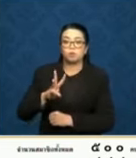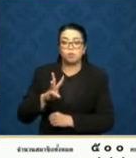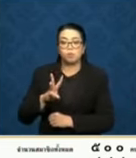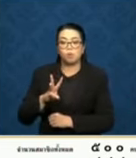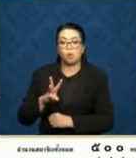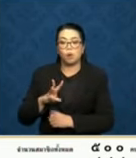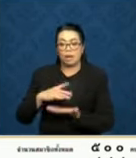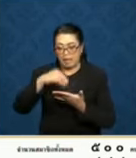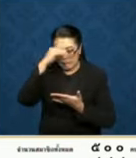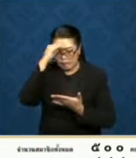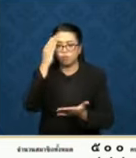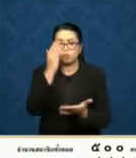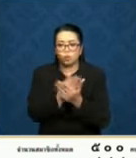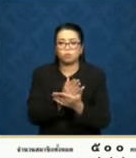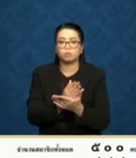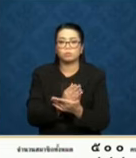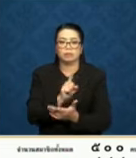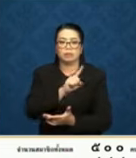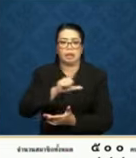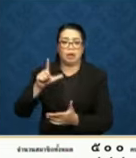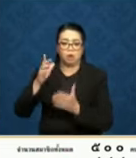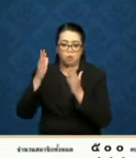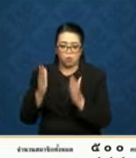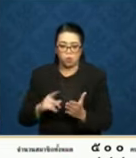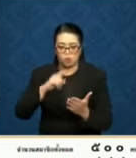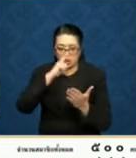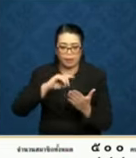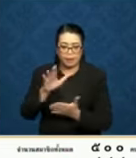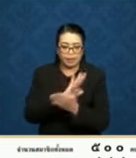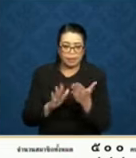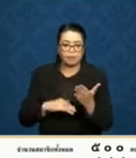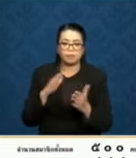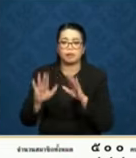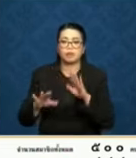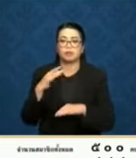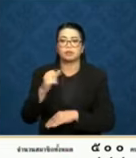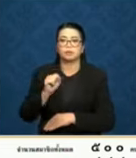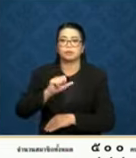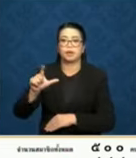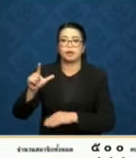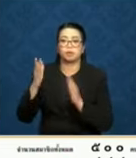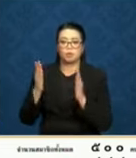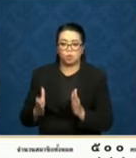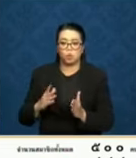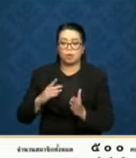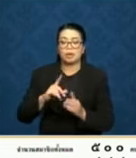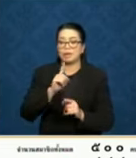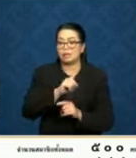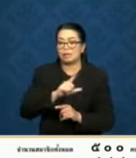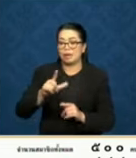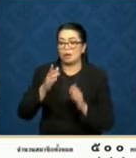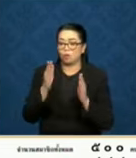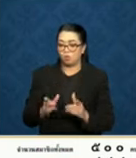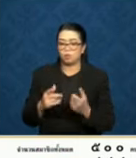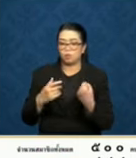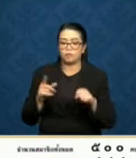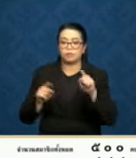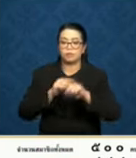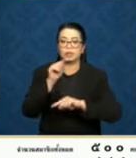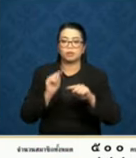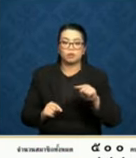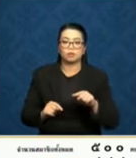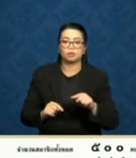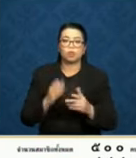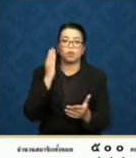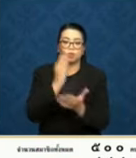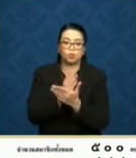1 ล้านกาคน เรามีนัเรีนทั้งประเทศอยู่ประมาณ 10 ล้านคนครั1 ล้านคน 10% ครั ที่